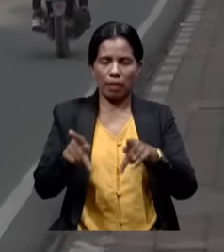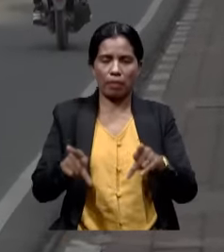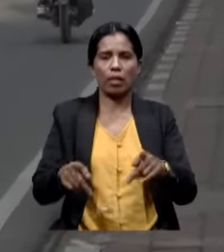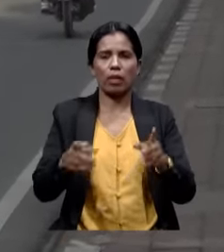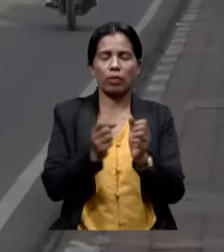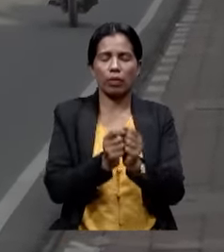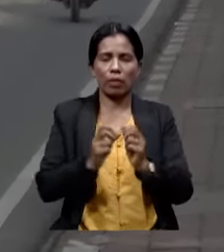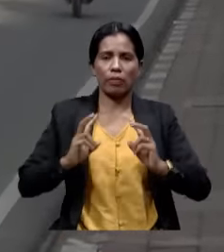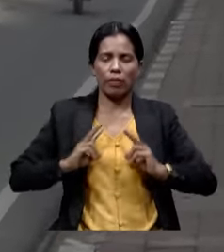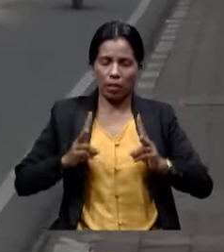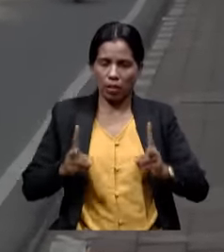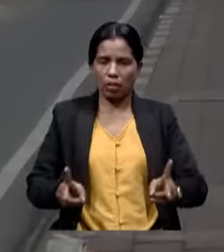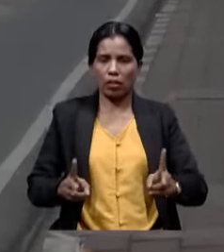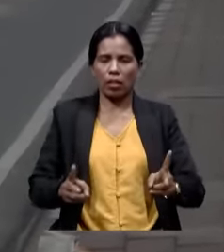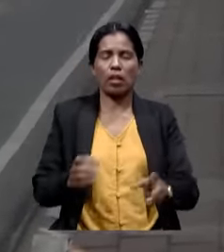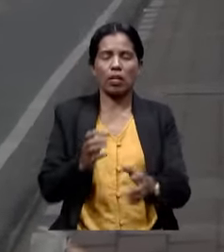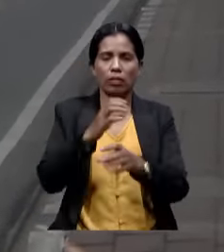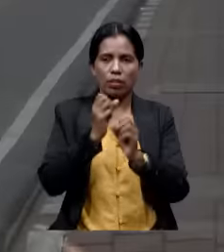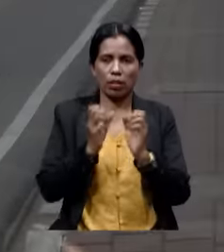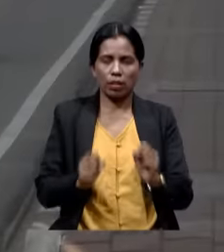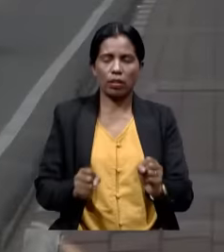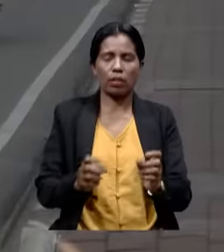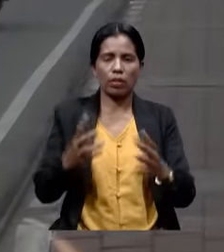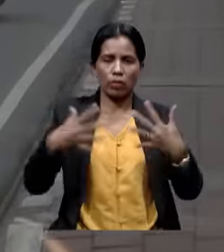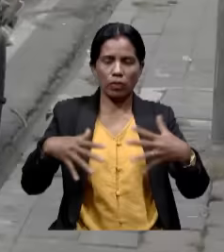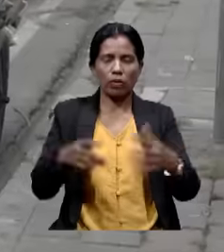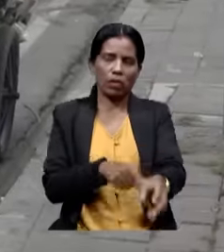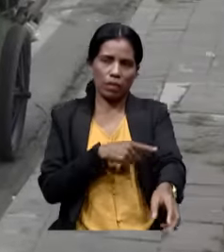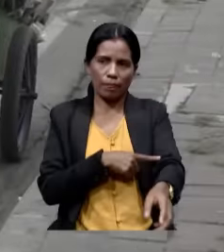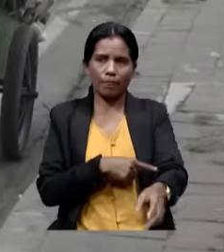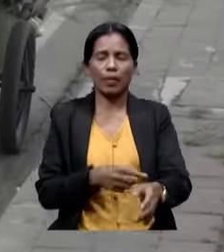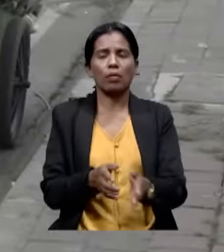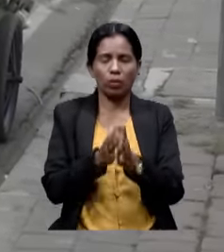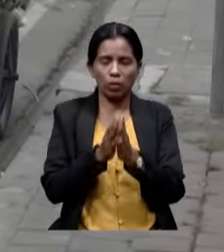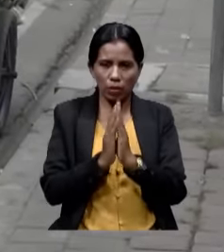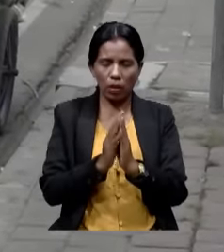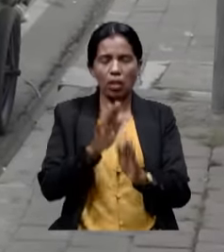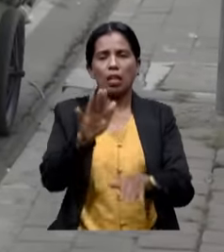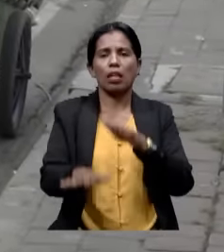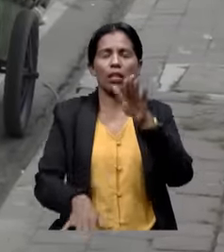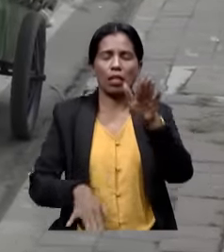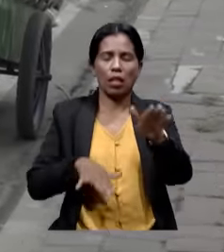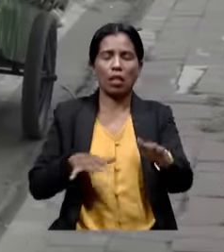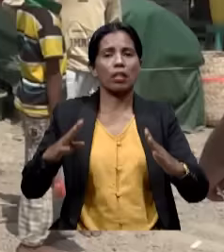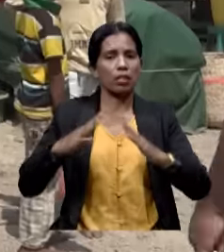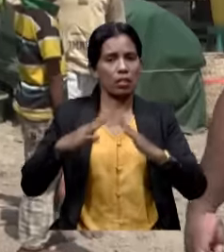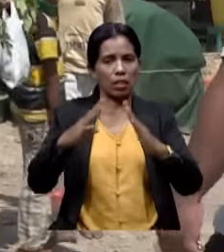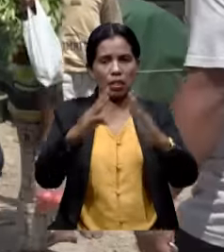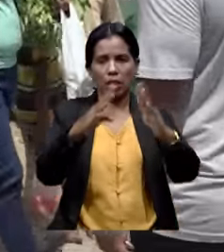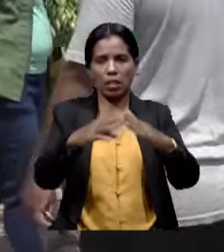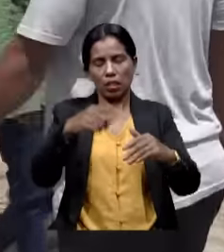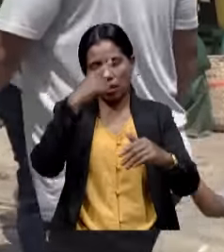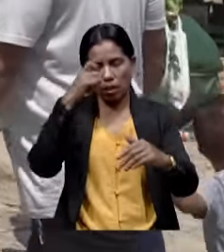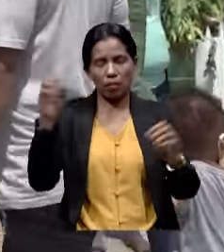defende durante funu naruk nilaran. Eleba continua existe no lautung sai ia cidade dili tambala